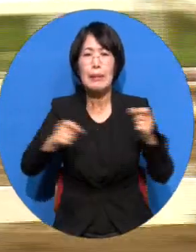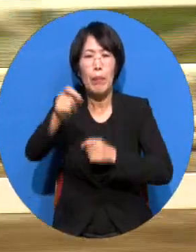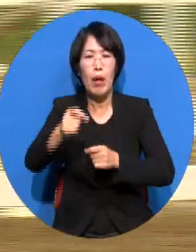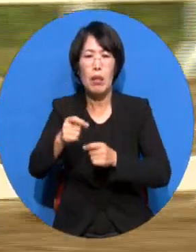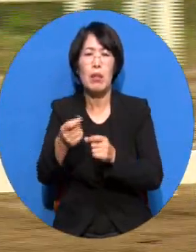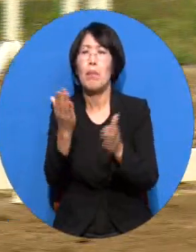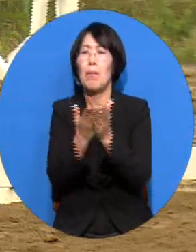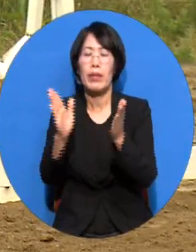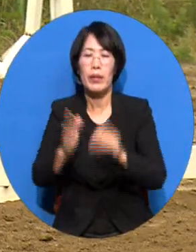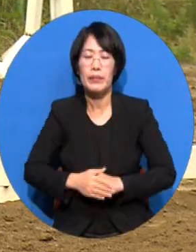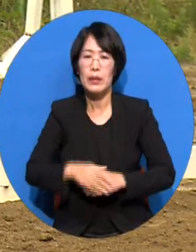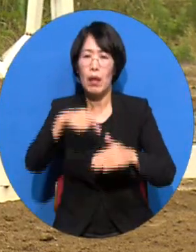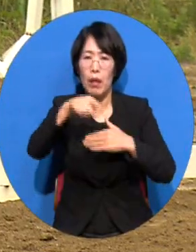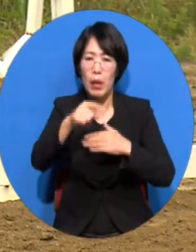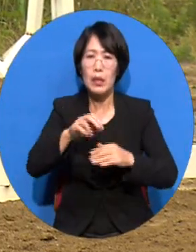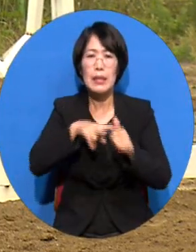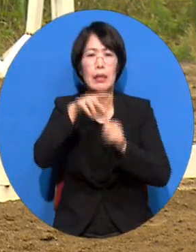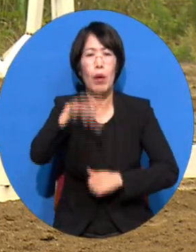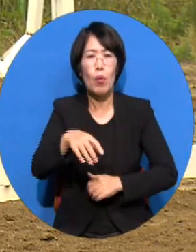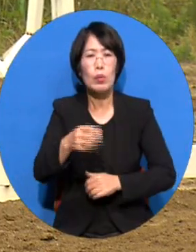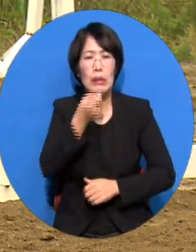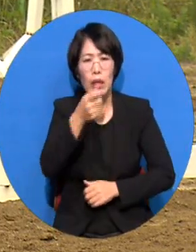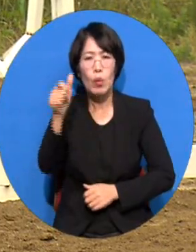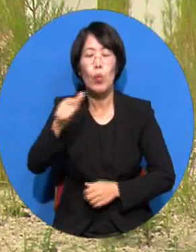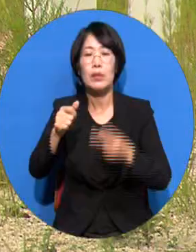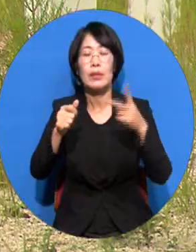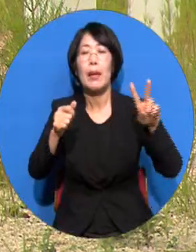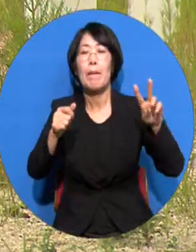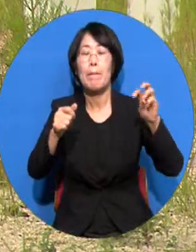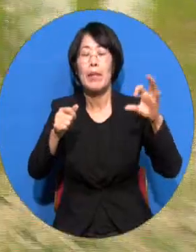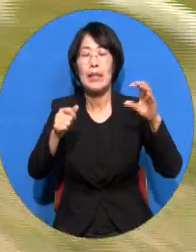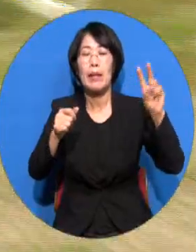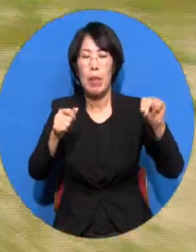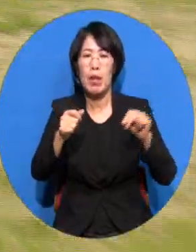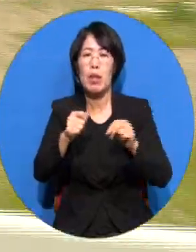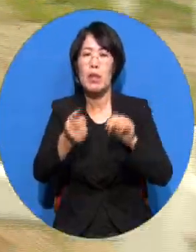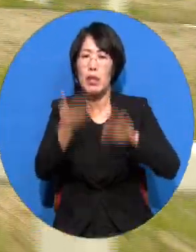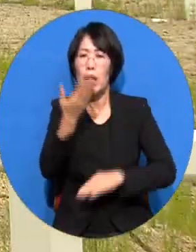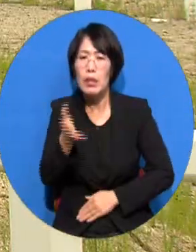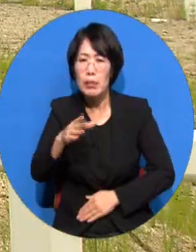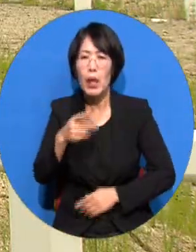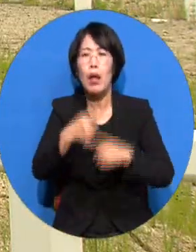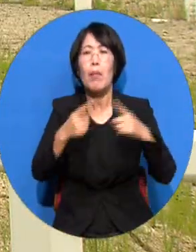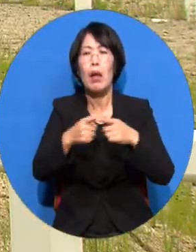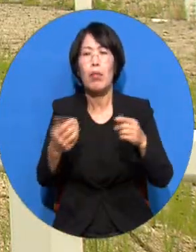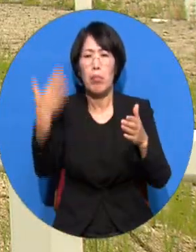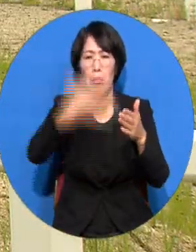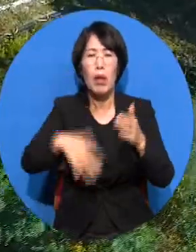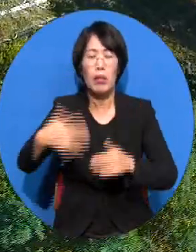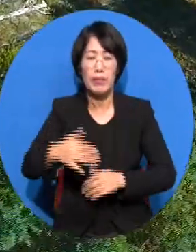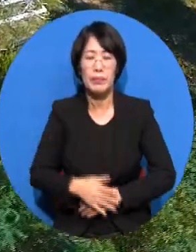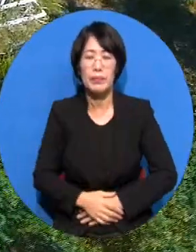때문입니다. 야외 승마장이 최소 5,000제곱미터가 넘어야 하지만 2,040제곱미터로 절반에도 미치지 못한